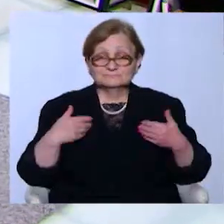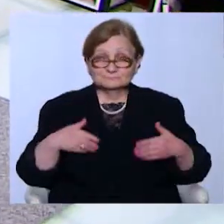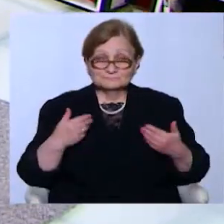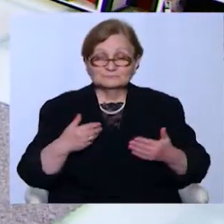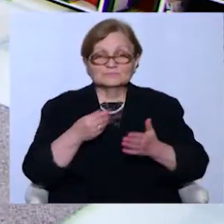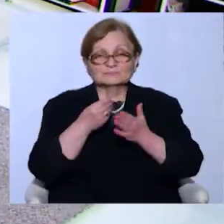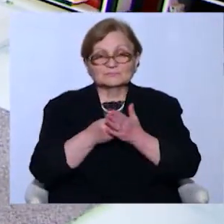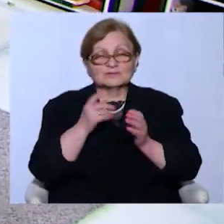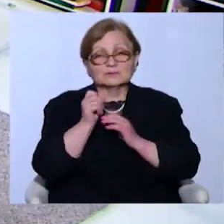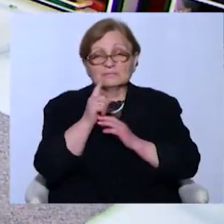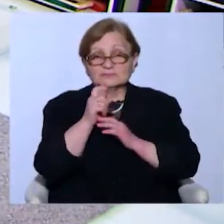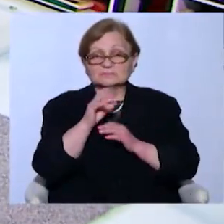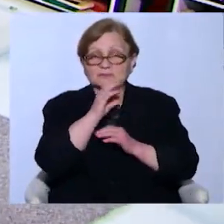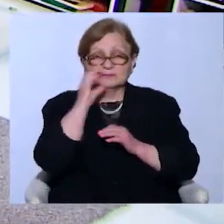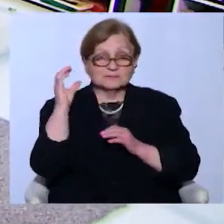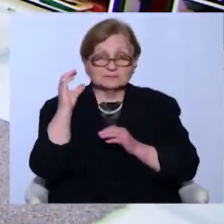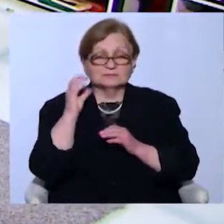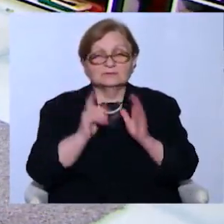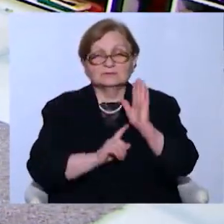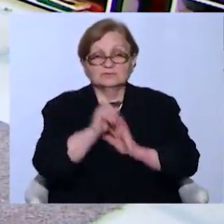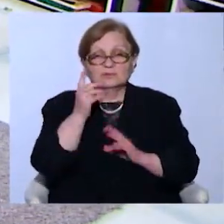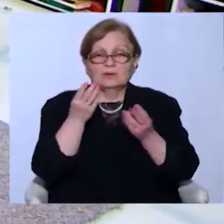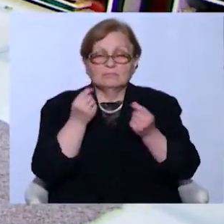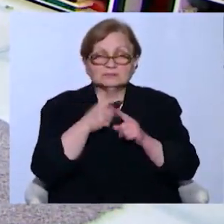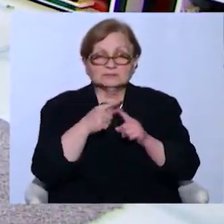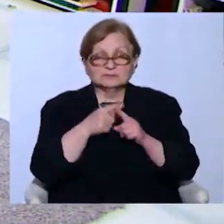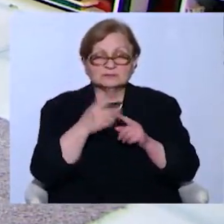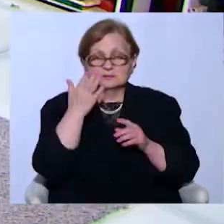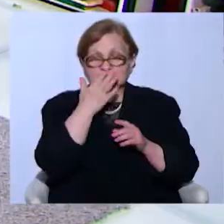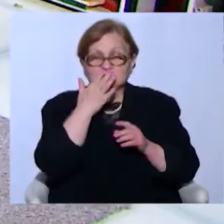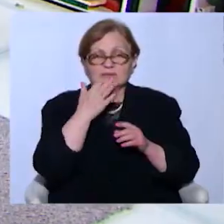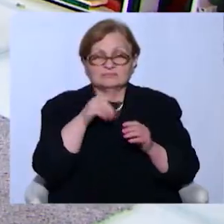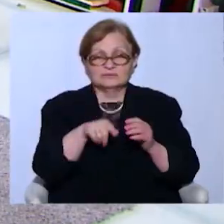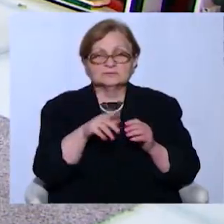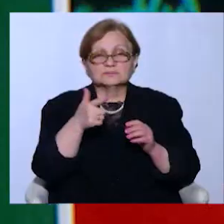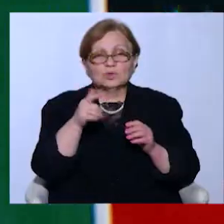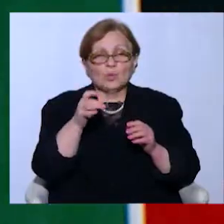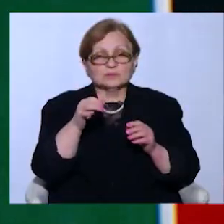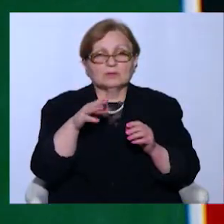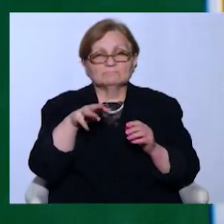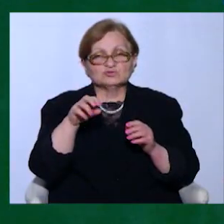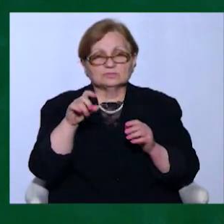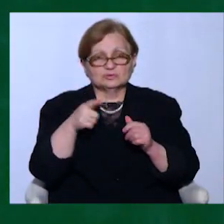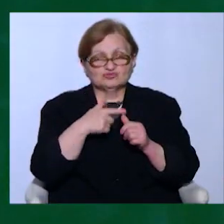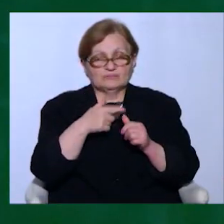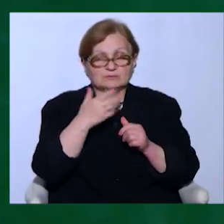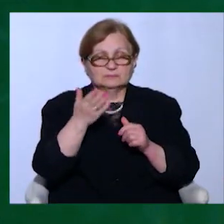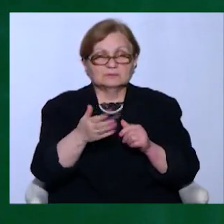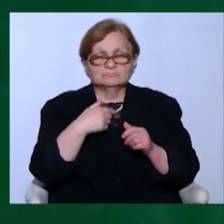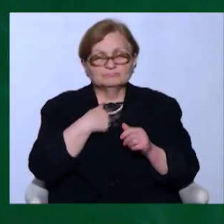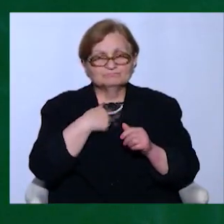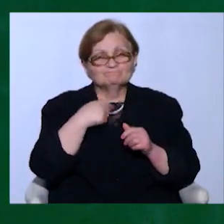მოგესალმებით ძირფასე მე-11 კლასელებო, ვიწყებთ მათემატიკის მესამე გაკვეთილს, მეორე გიორგი მჭედლიშვილი თქვენი მასწავლებელი. ძალიან დიდი იმედი მაქვს,